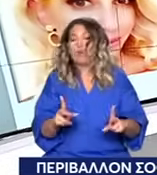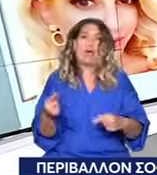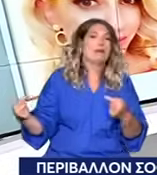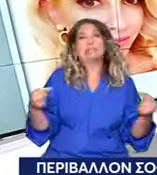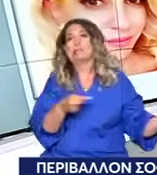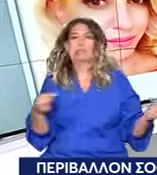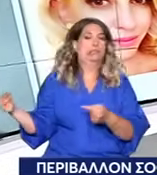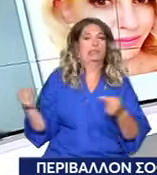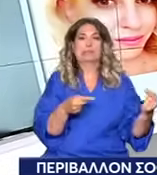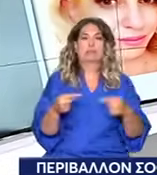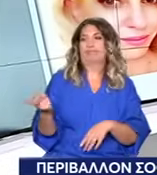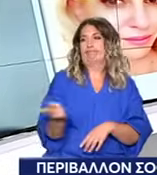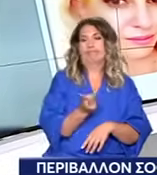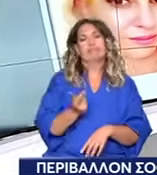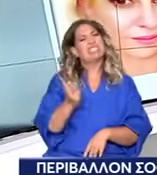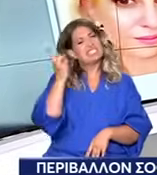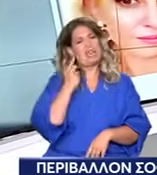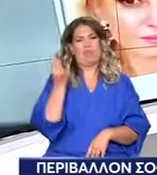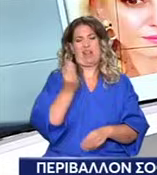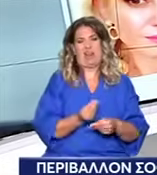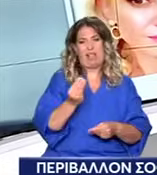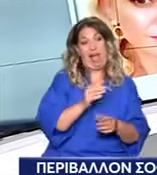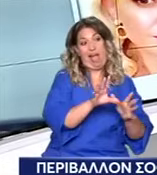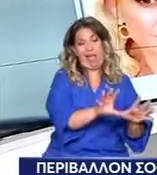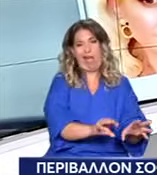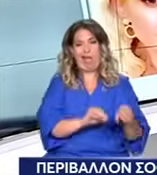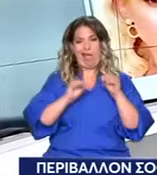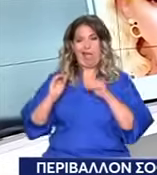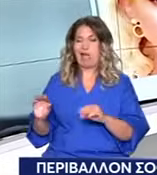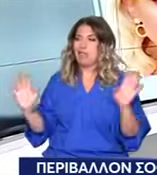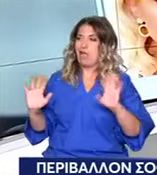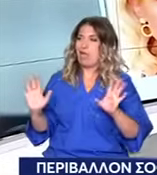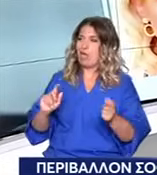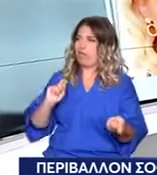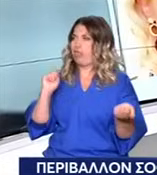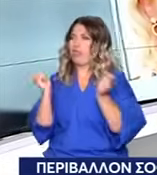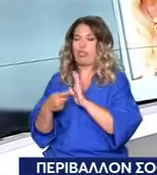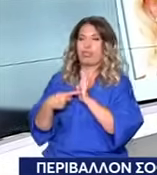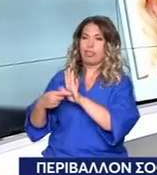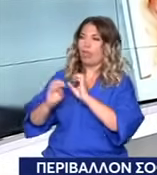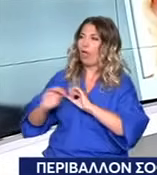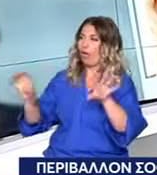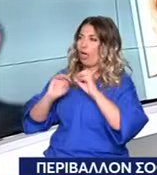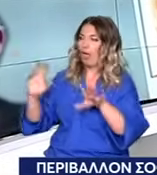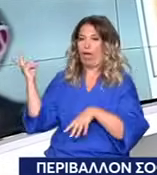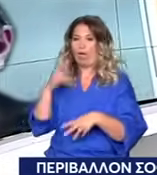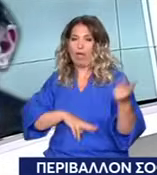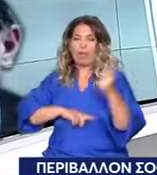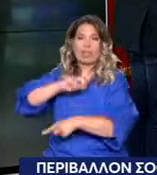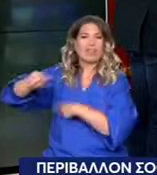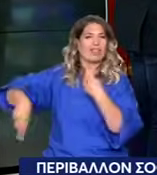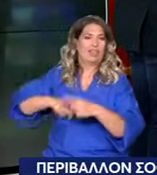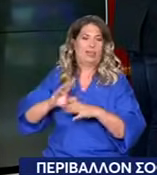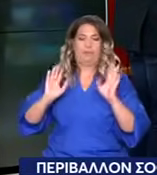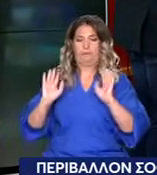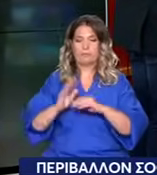αυστηρά προσωπικά τους δεδομένα, ξέρουν οι ίδιοι καλύτερα από τον καθένα. Από εκεί και πέρα πράγματι βλέπουμε ότι υπάρχει μια διαμάχη